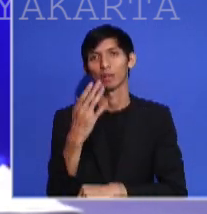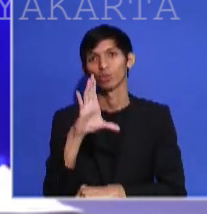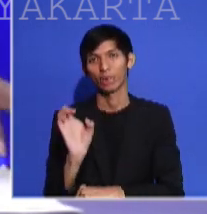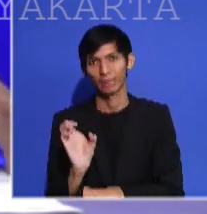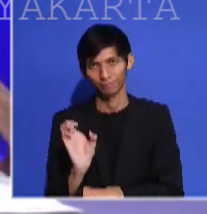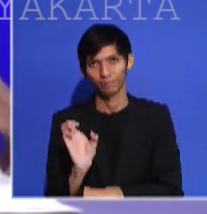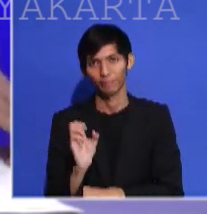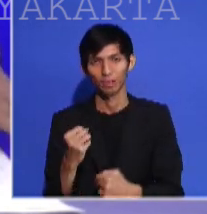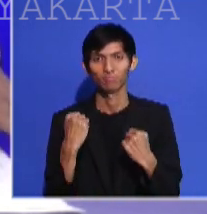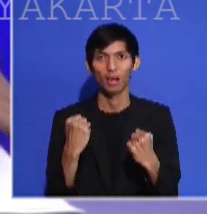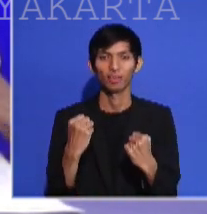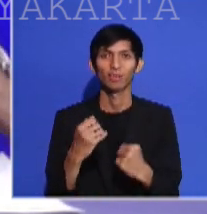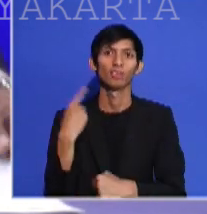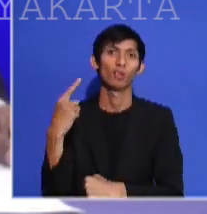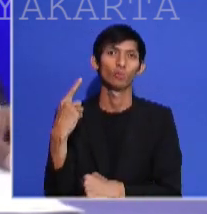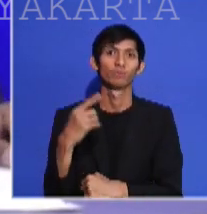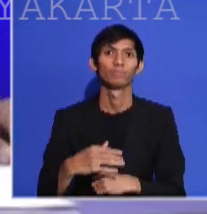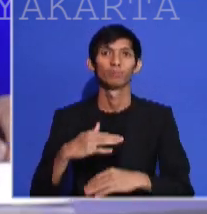kami masih akan kembali usai jeda Pariwara yeah